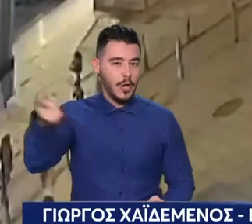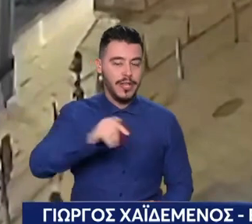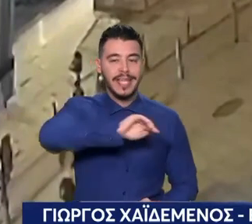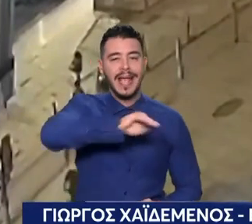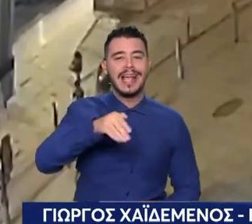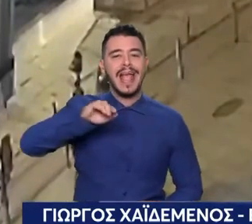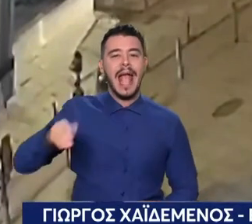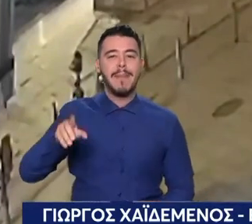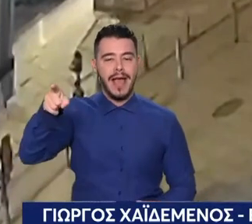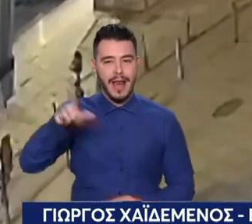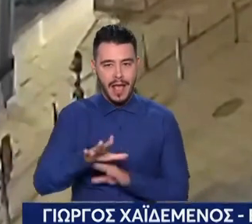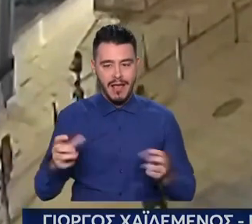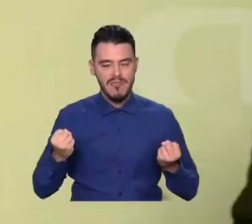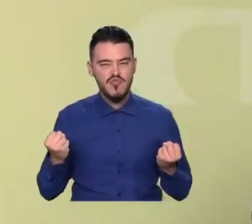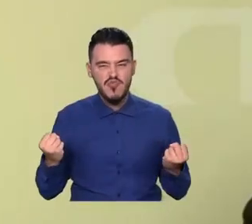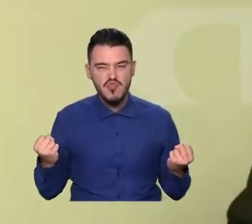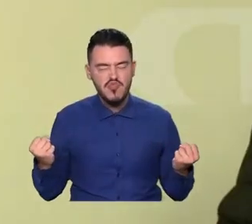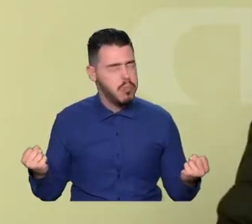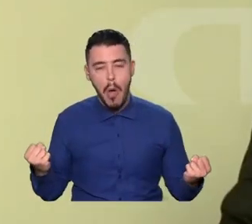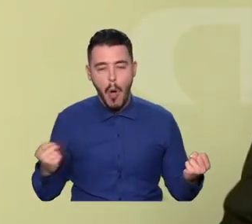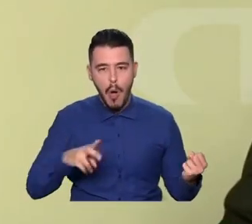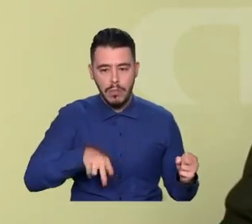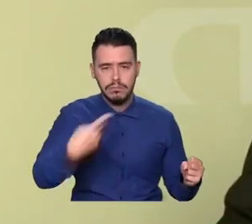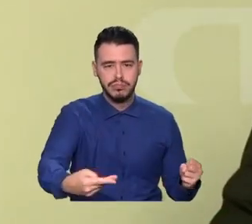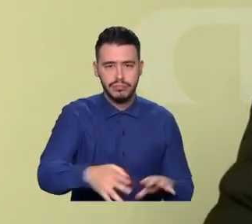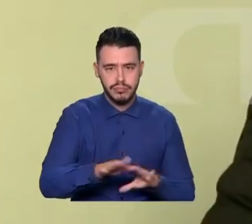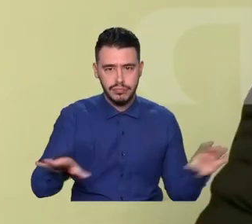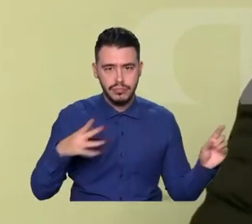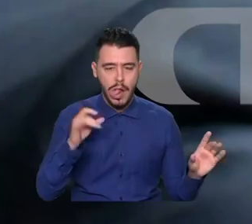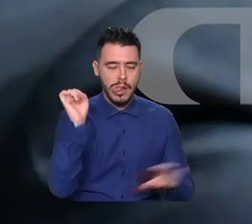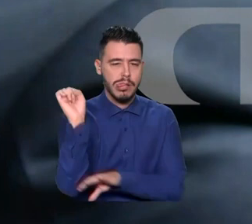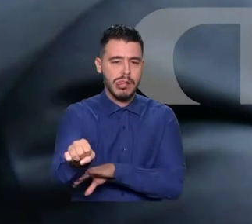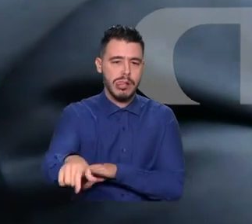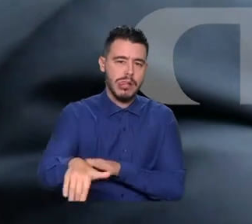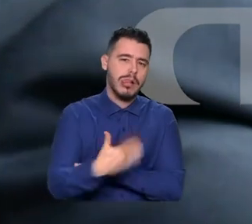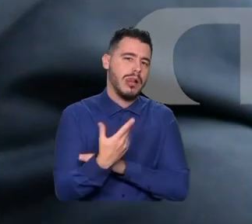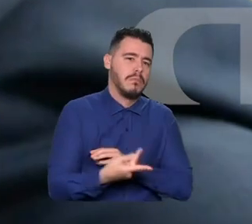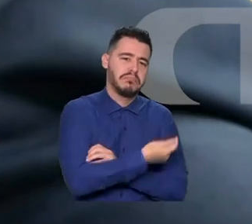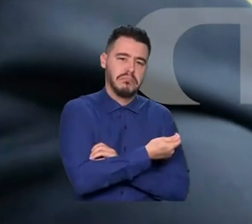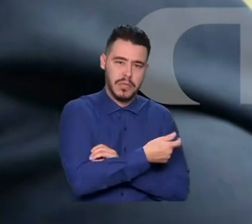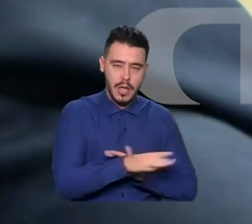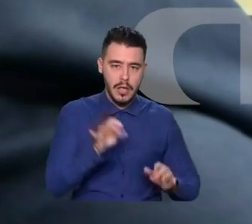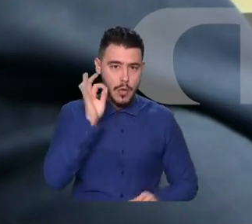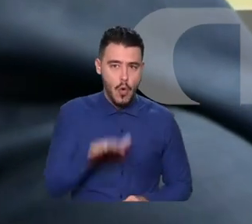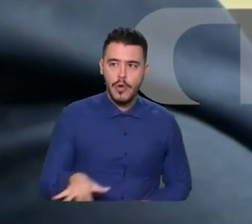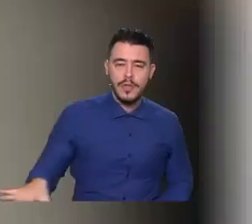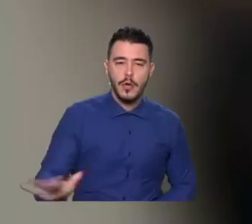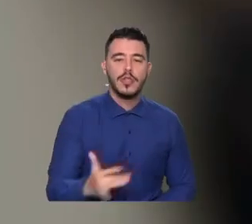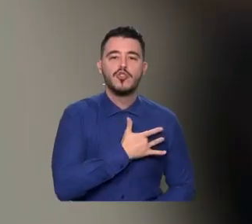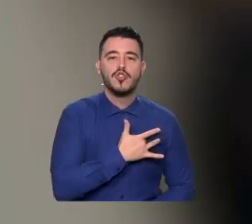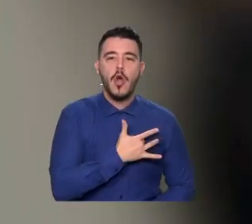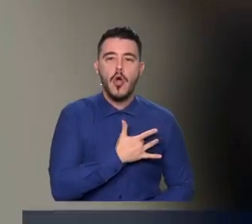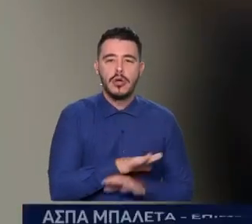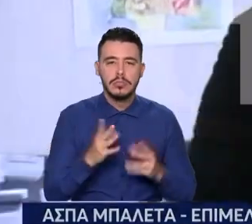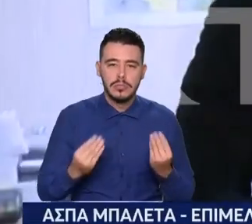μεταξύ ζωής και θανάτου εκείνο το βράδυ, καταδικάστηκε το μεσημέρι για την υπόθεση που συντάραξε τη Θεσσαλονίκη και ολόκληρη τη χώρα.